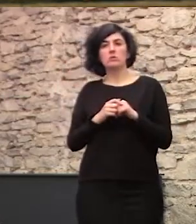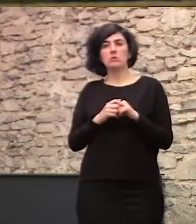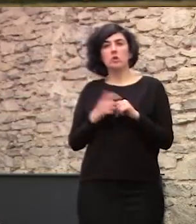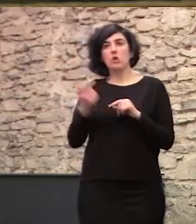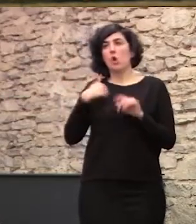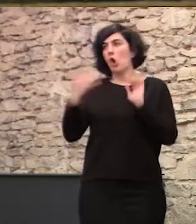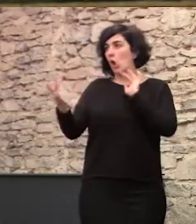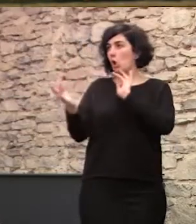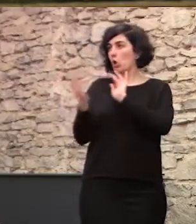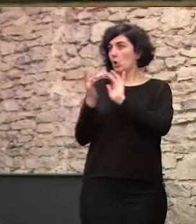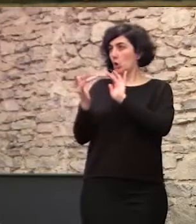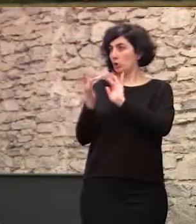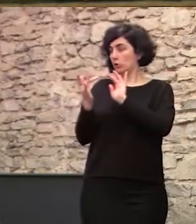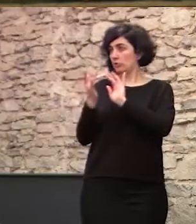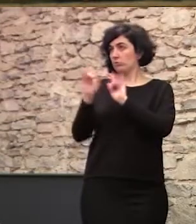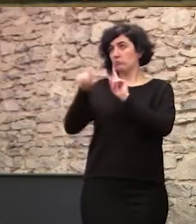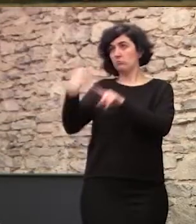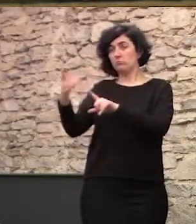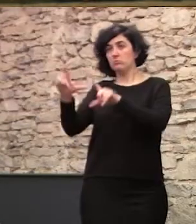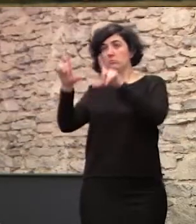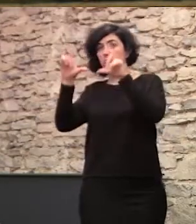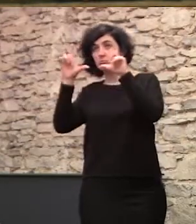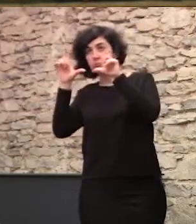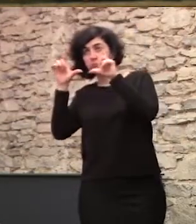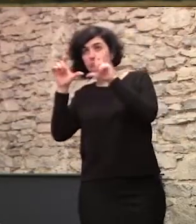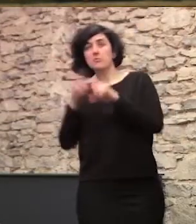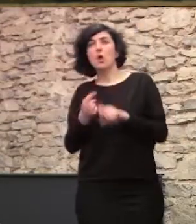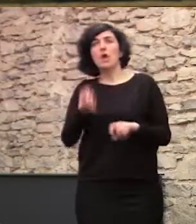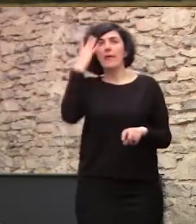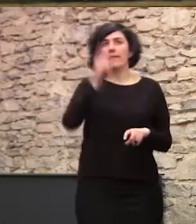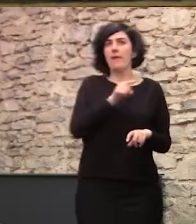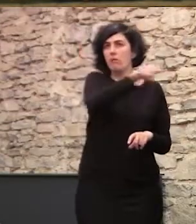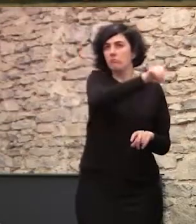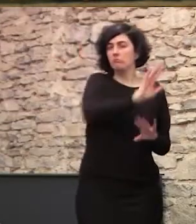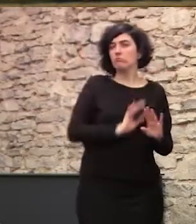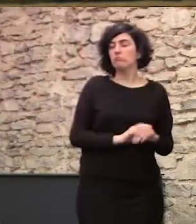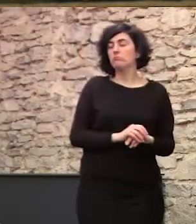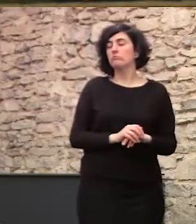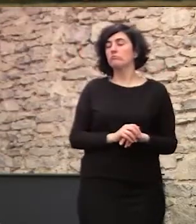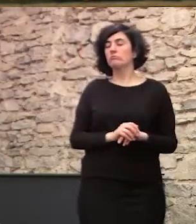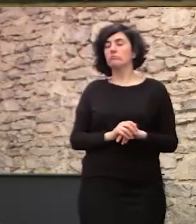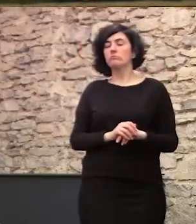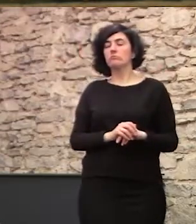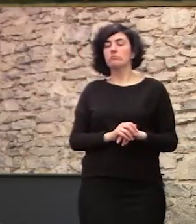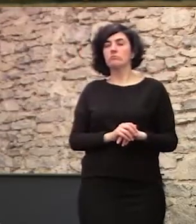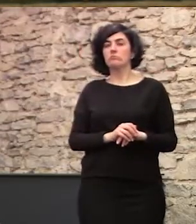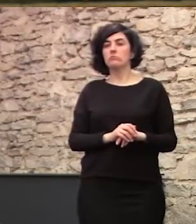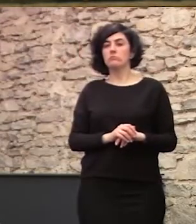nuen, baina ez beraien ideia izan zen. Eta bueno,